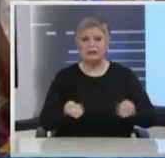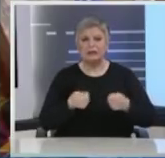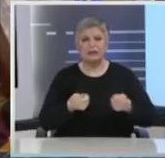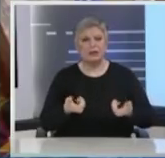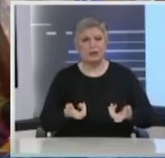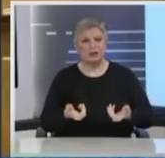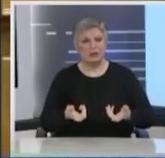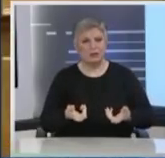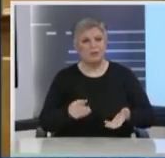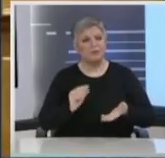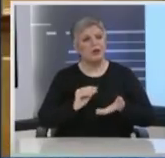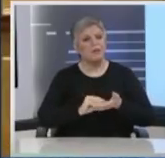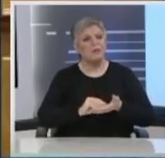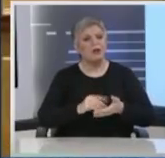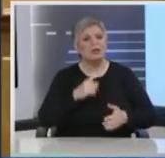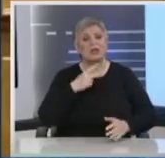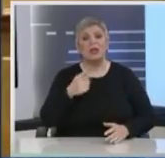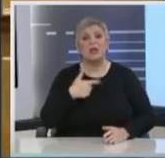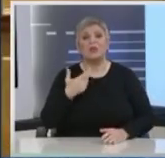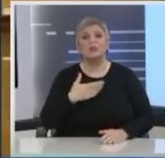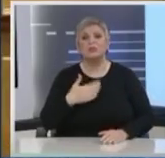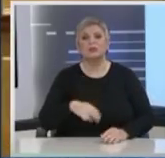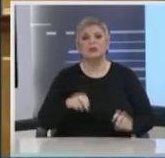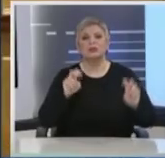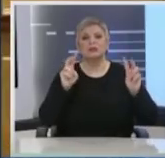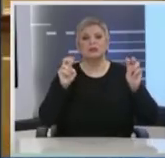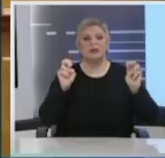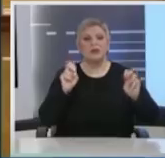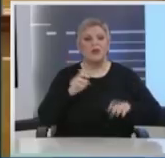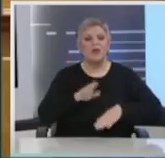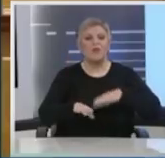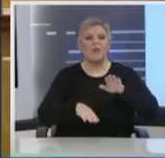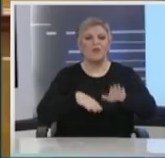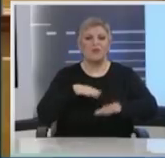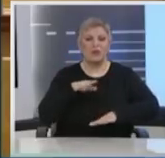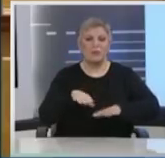Αναφέρεται ο βηματοδότης, ότι ήταν βηματοπέρνης φαίνεται,